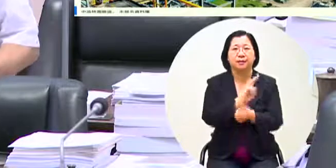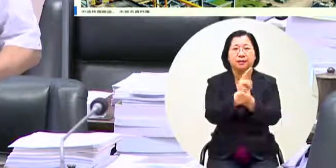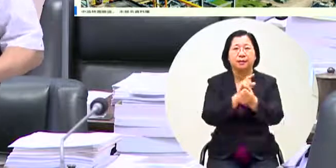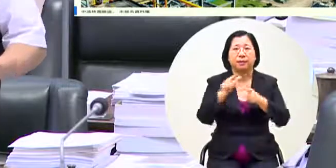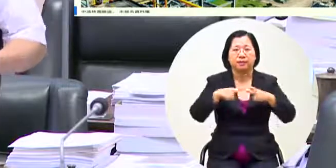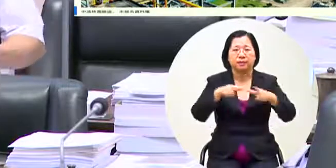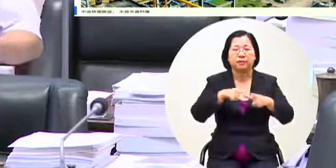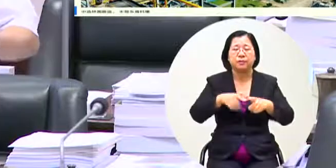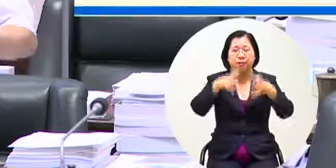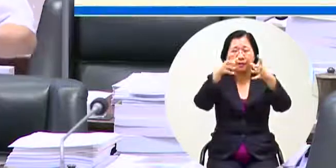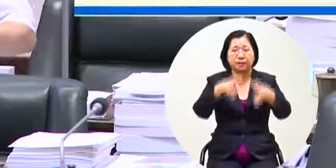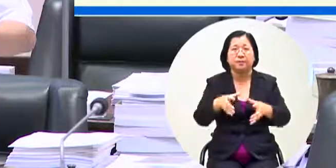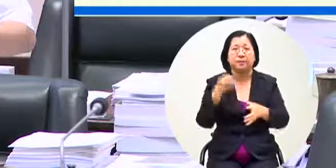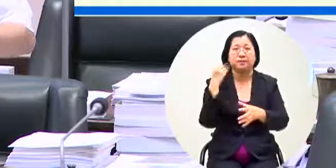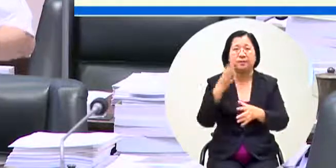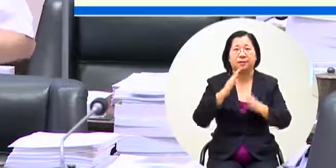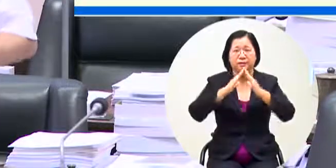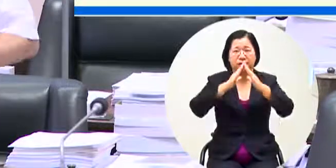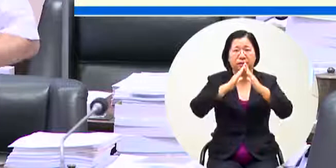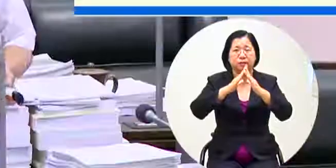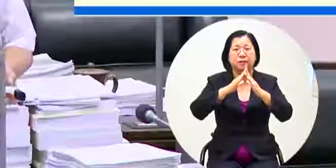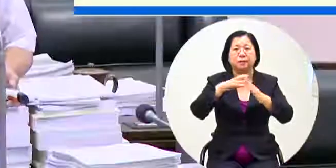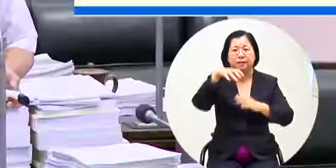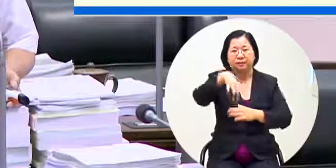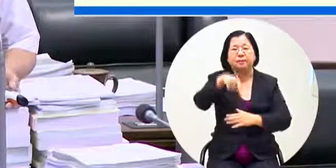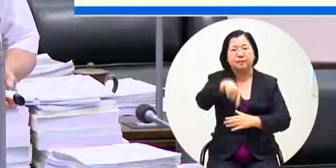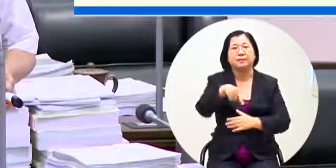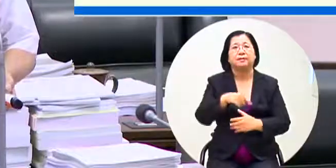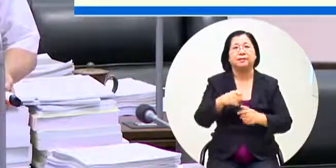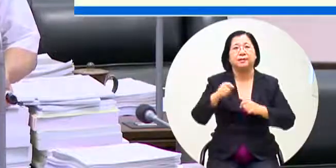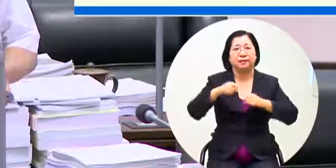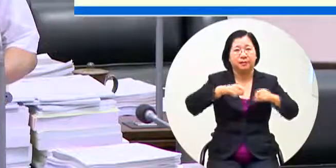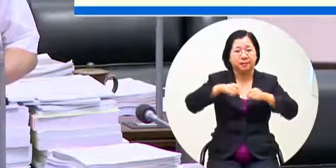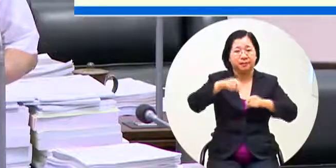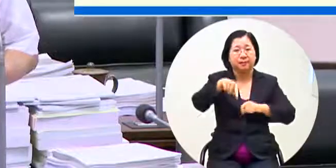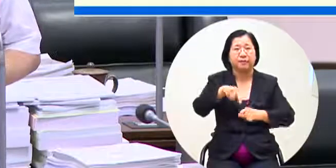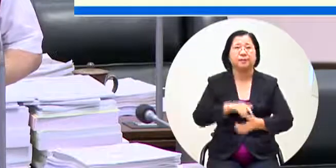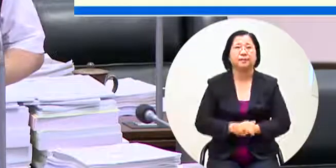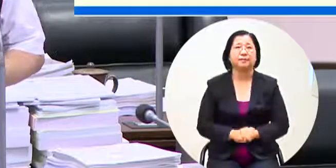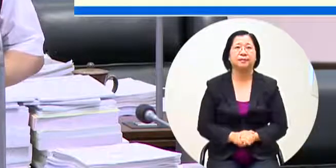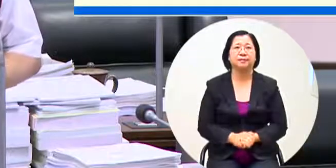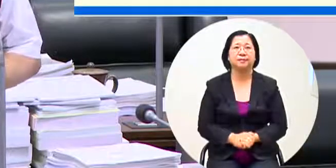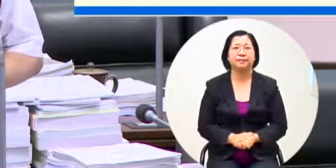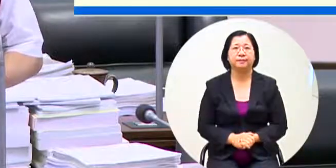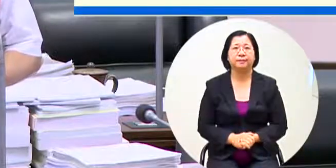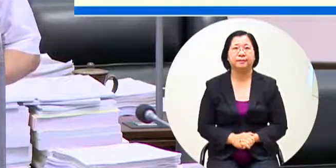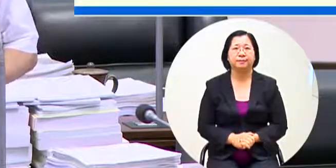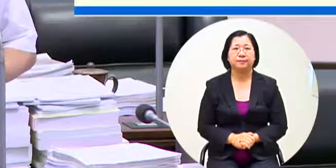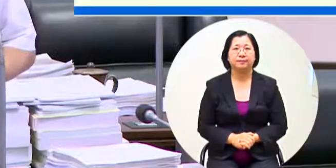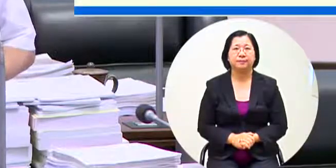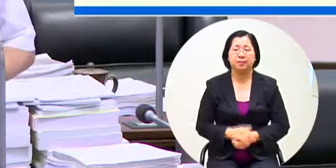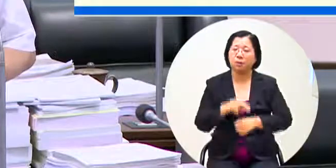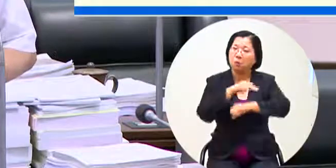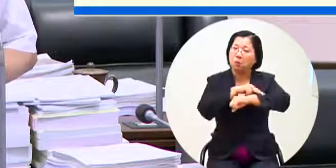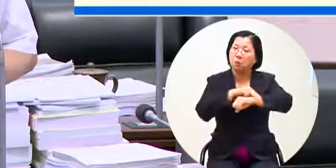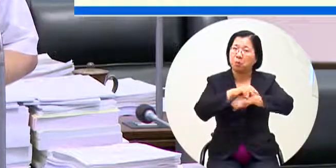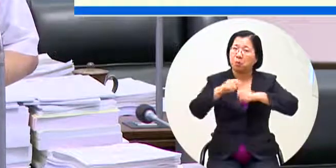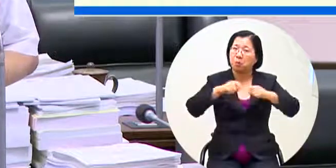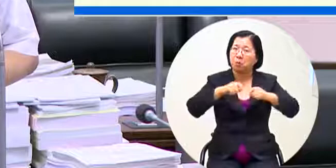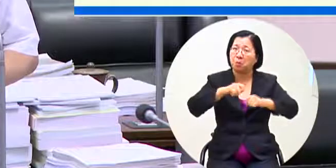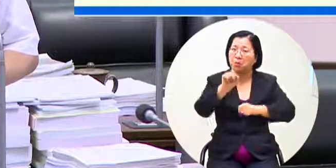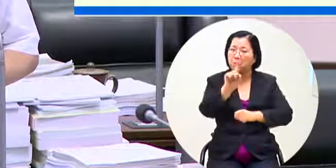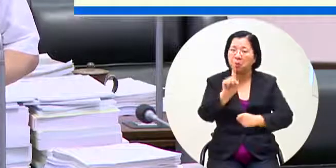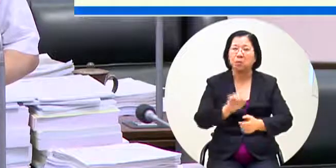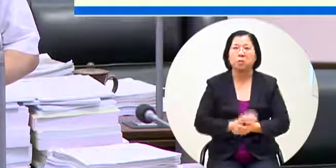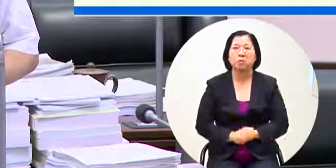吼啊，伊个啊规划吼，所以太旧换新，要谈因